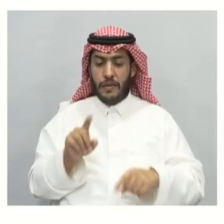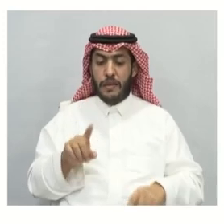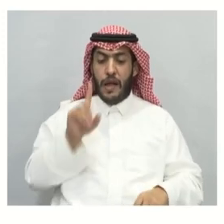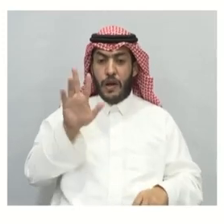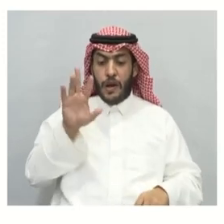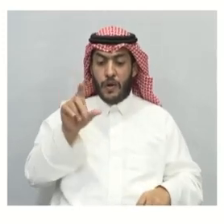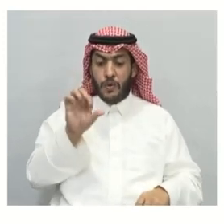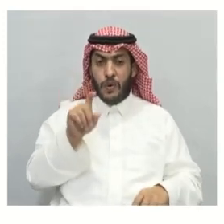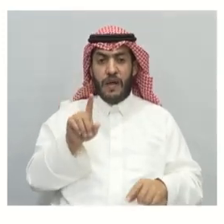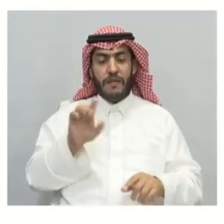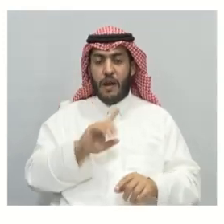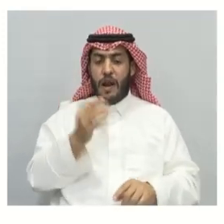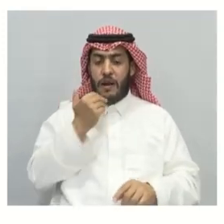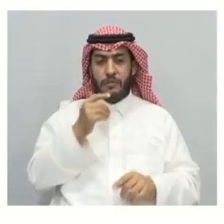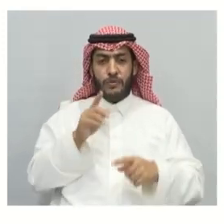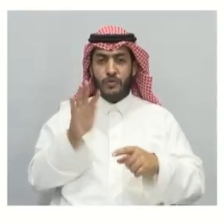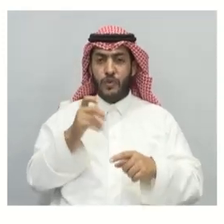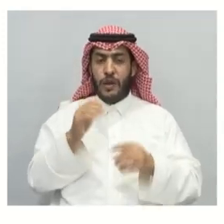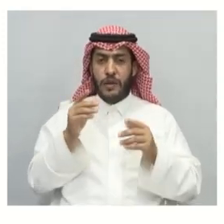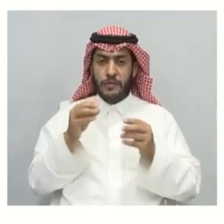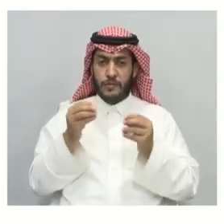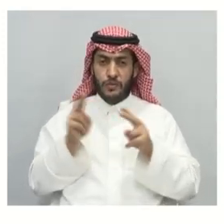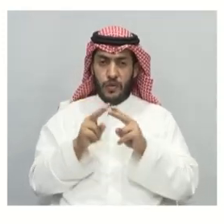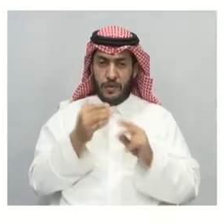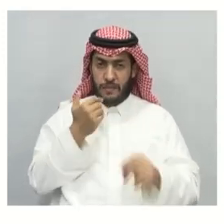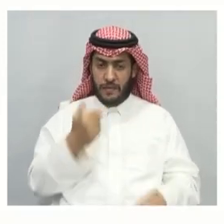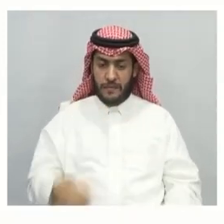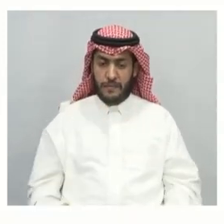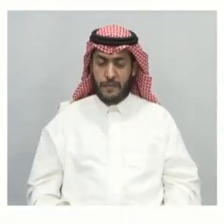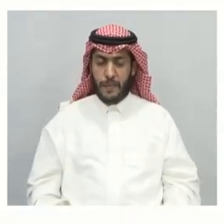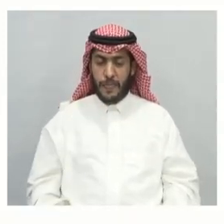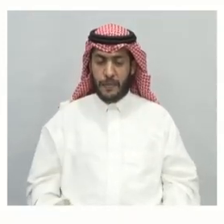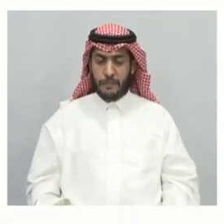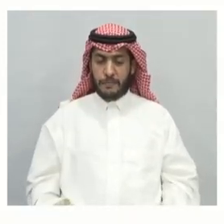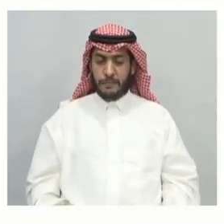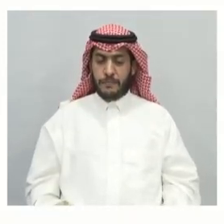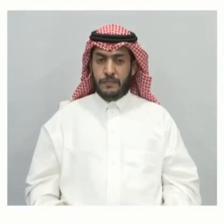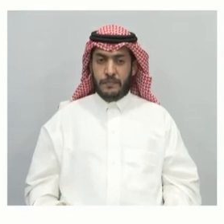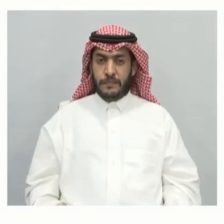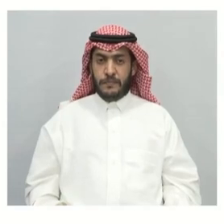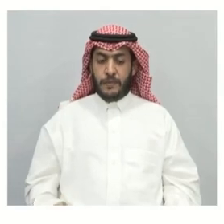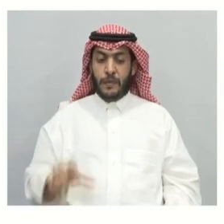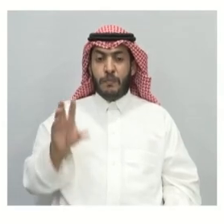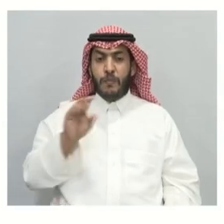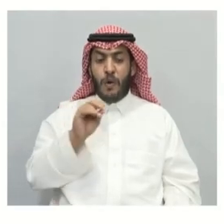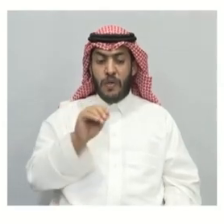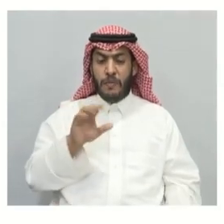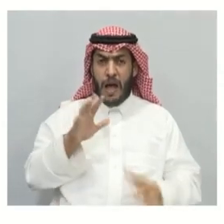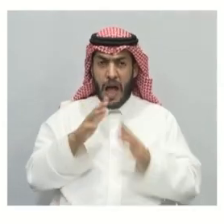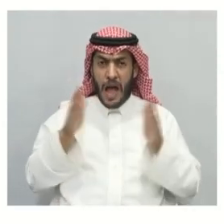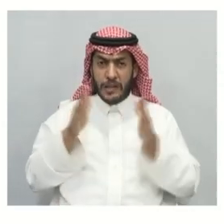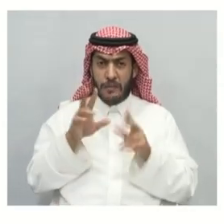النيوترون فليس له شحنه ليس له شحنه وكذلك انه معظم حجم